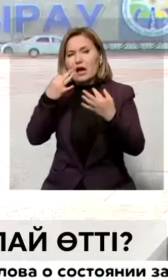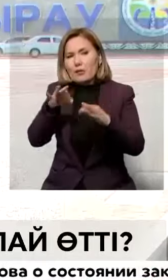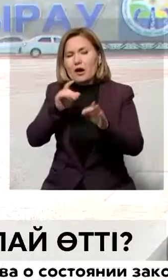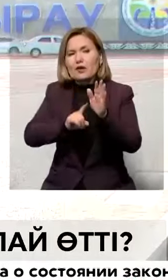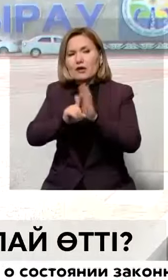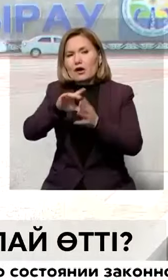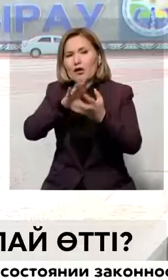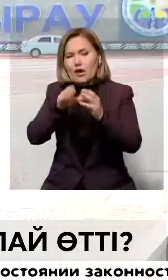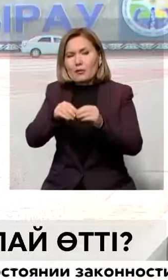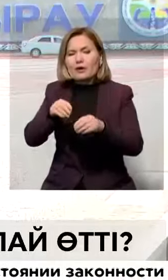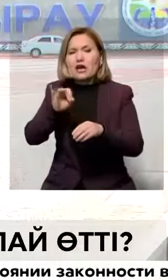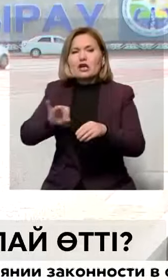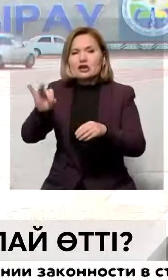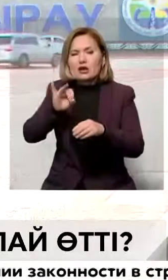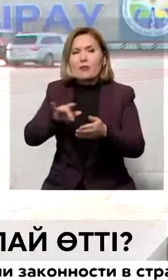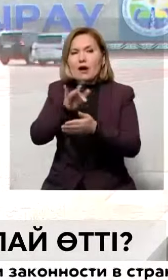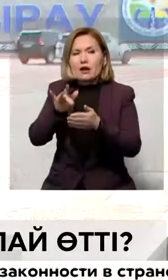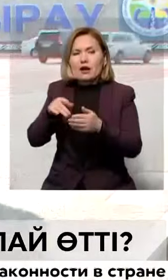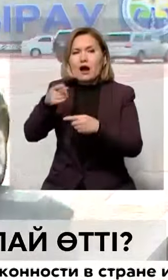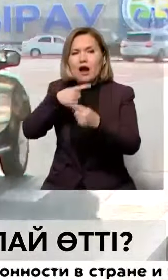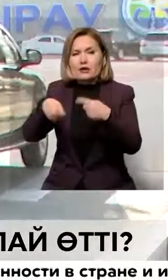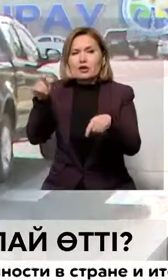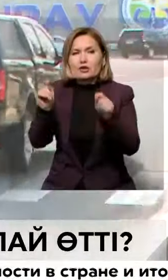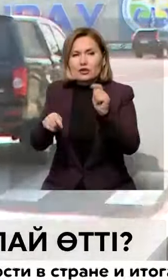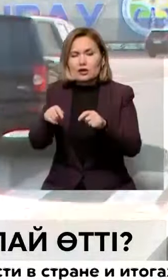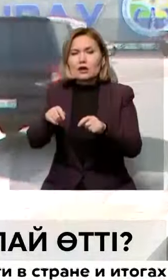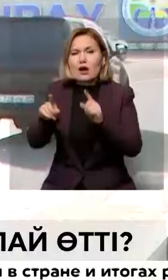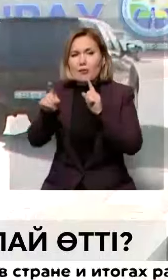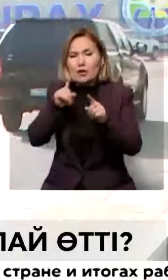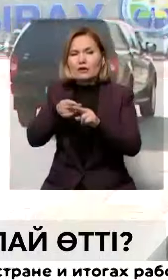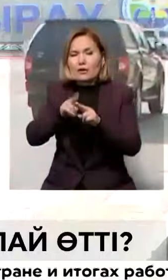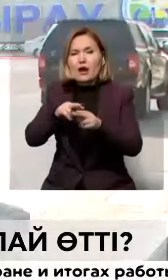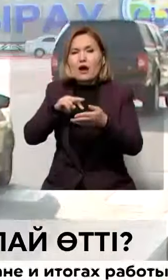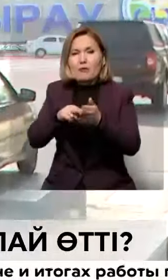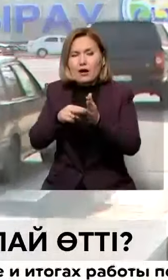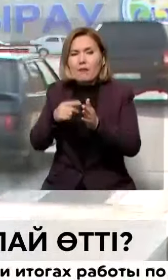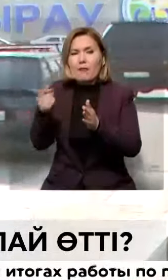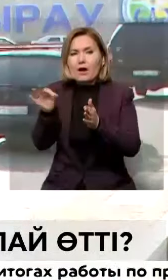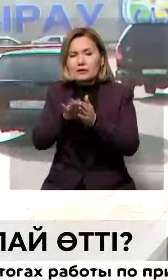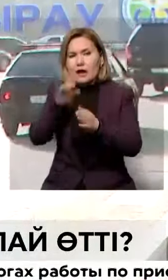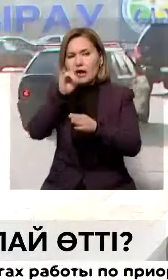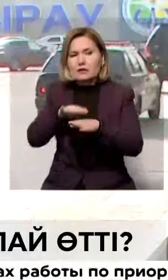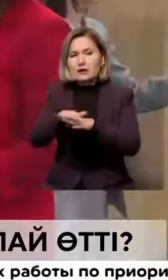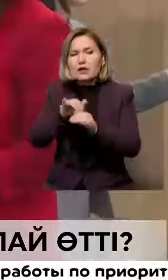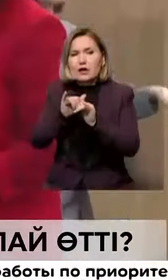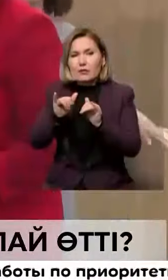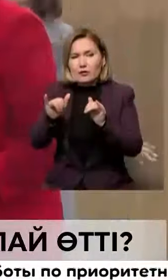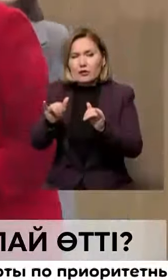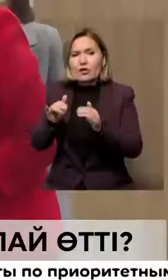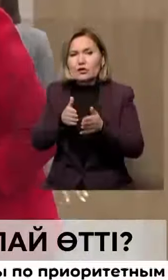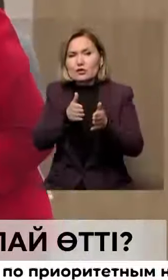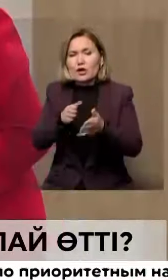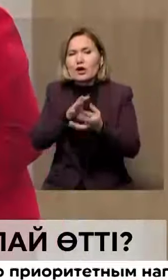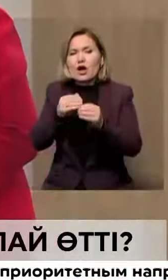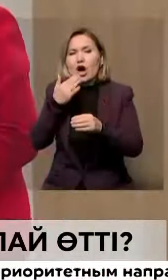жақсылары шежірелі мекенге қайта жиналды. Уақыт өзгергенімен мақсат бұрынғыдай, елдің даму жолын саралау. Бұл